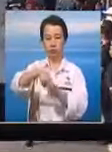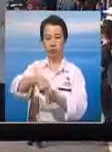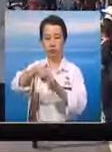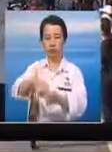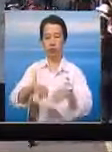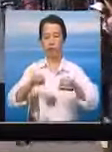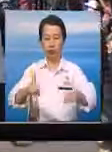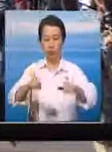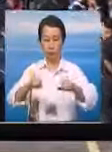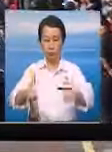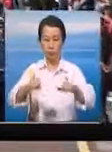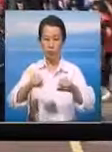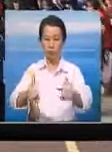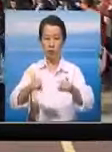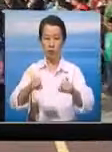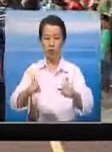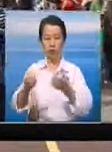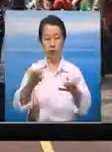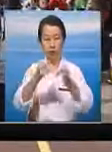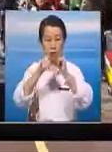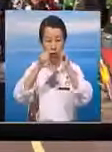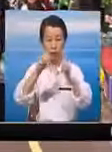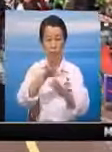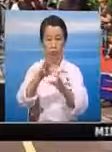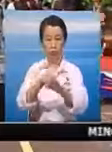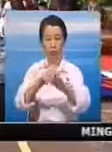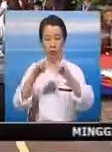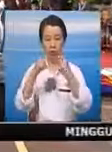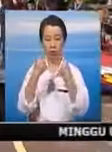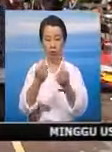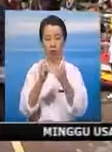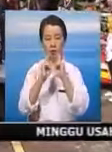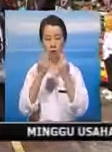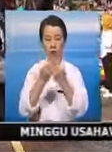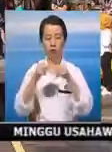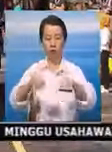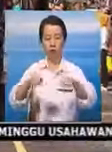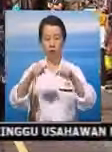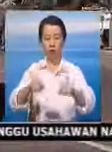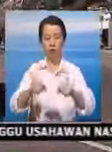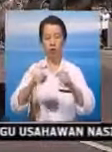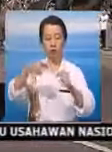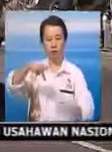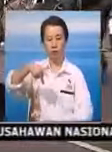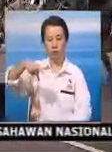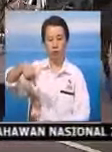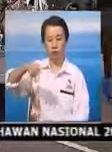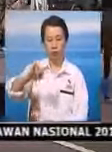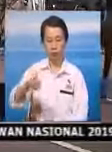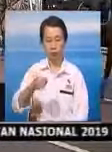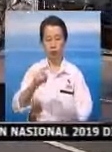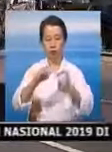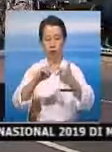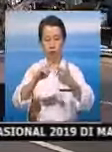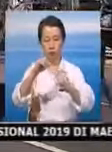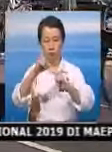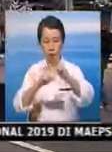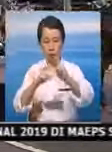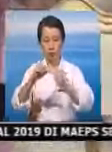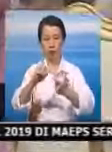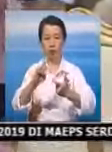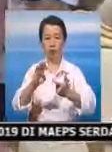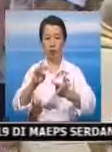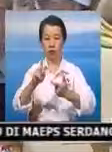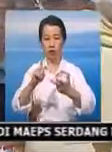kontijen berkuda Perkhidmatan Awam membabitkan pasukan unit berkuda Perbadanan Putrajaya PPJ, Dewan Bandaraya Kuala Lumpur